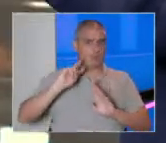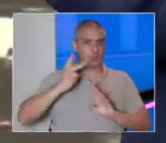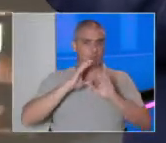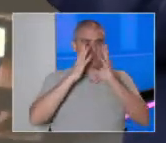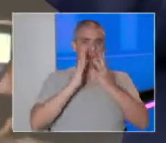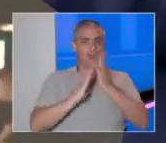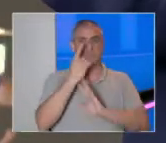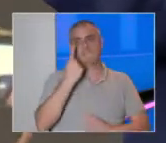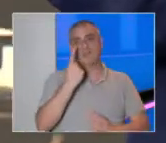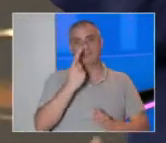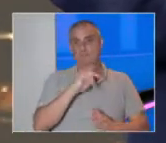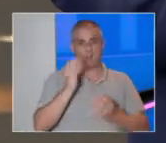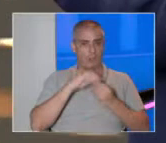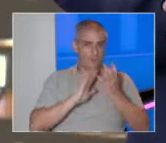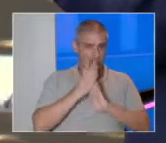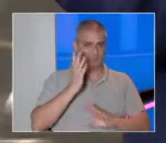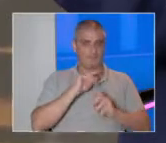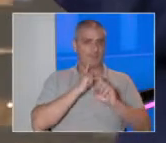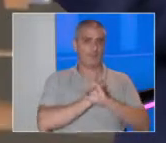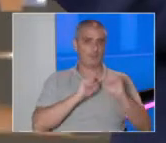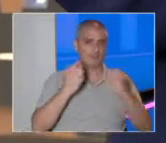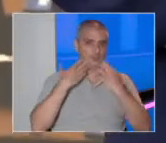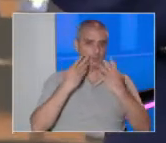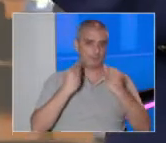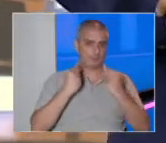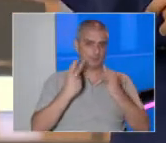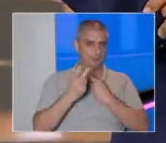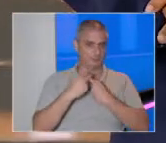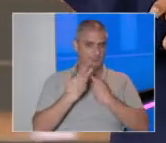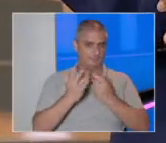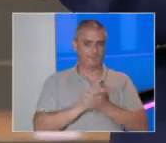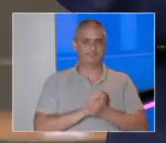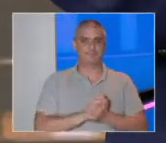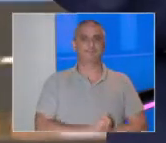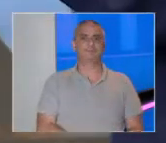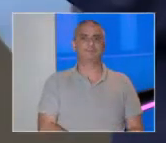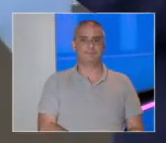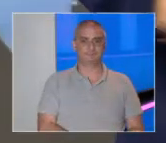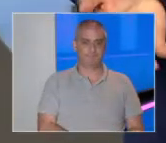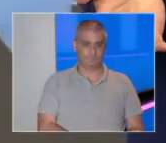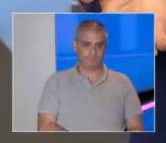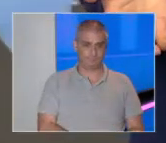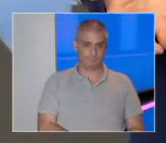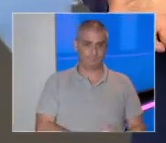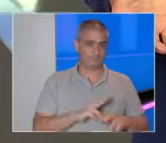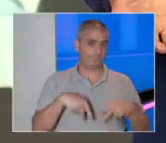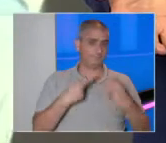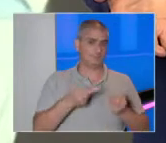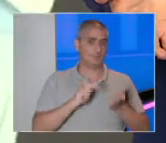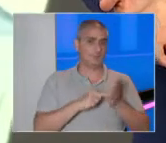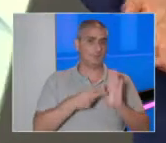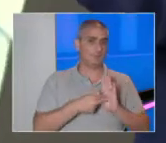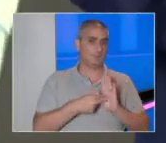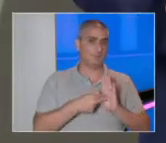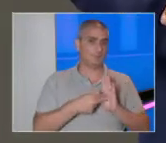בלון תבערה אחד, ולא עוד שריפה ולא כל נפץ. תודה רבה שצרפת אלינו. תודה, ערב טוב. ביי, ביי, ביי. חוזרים